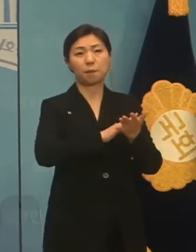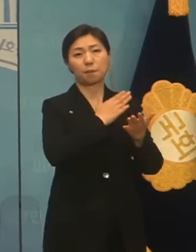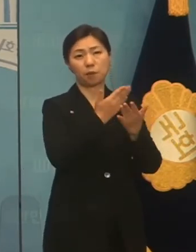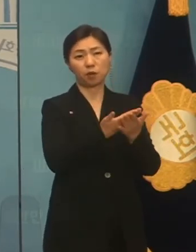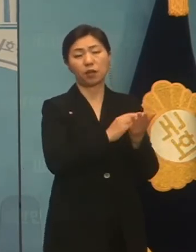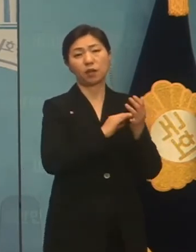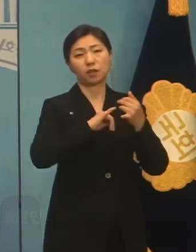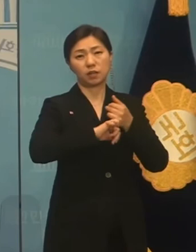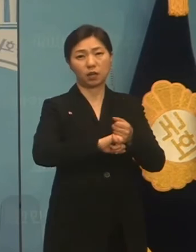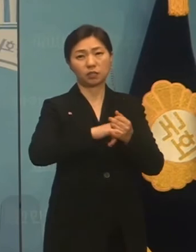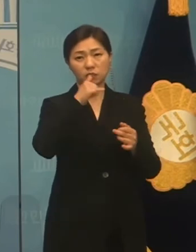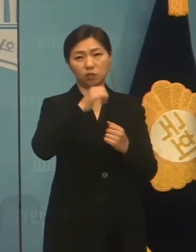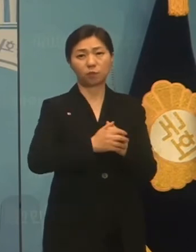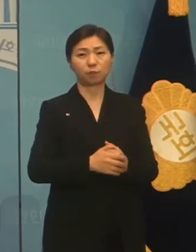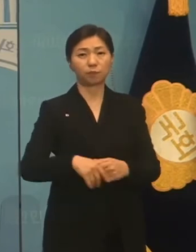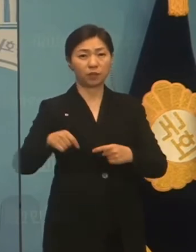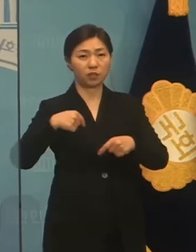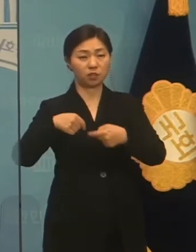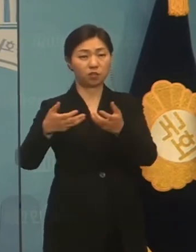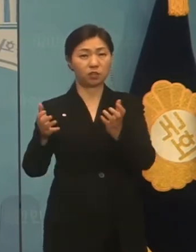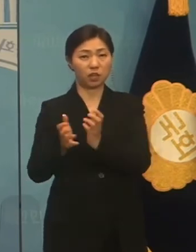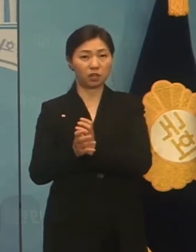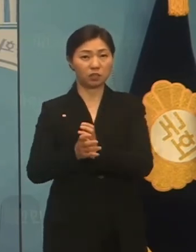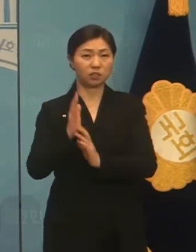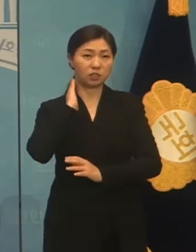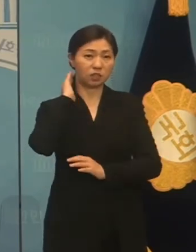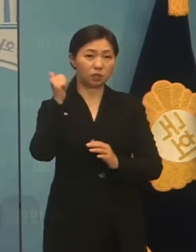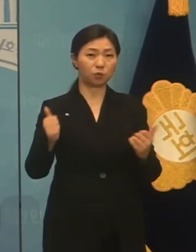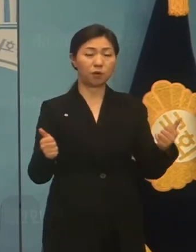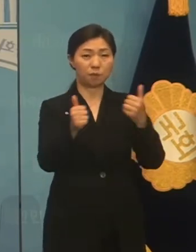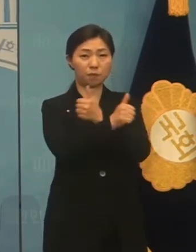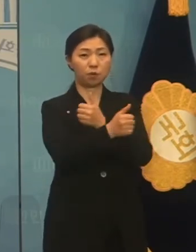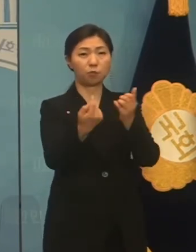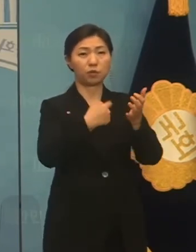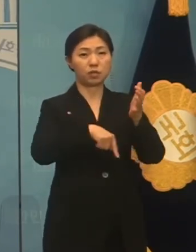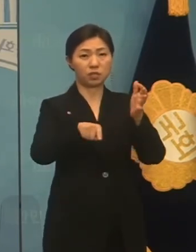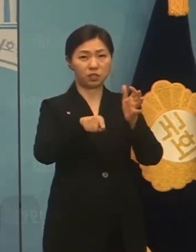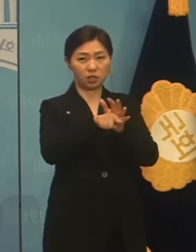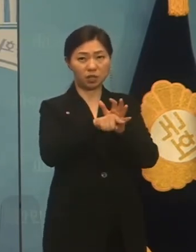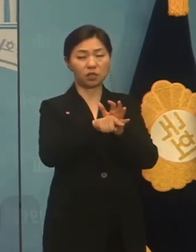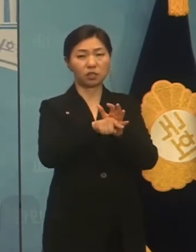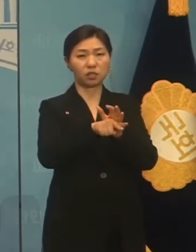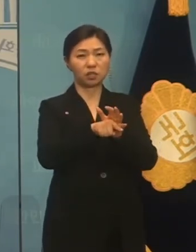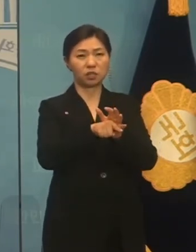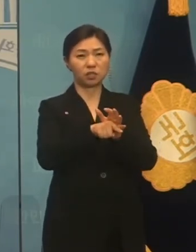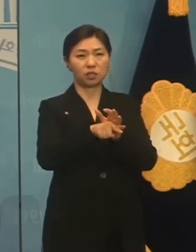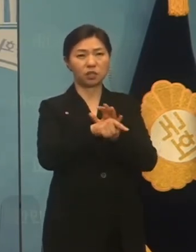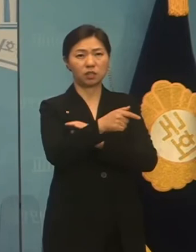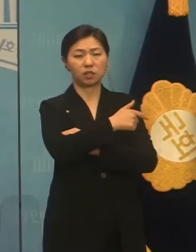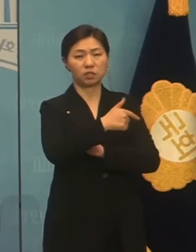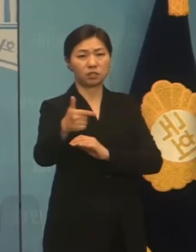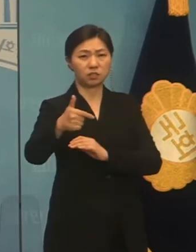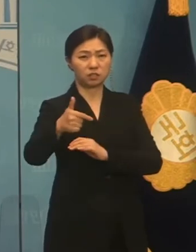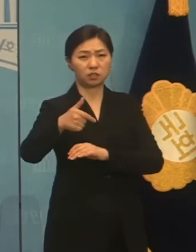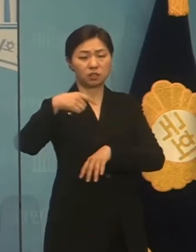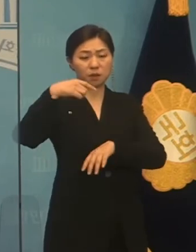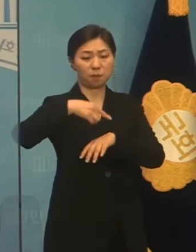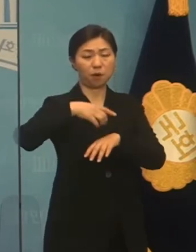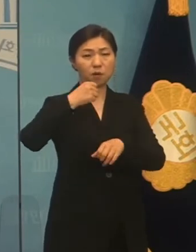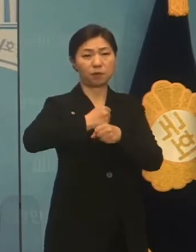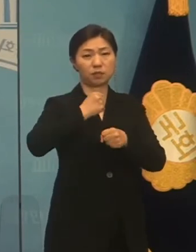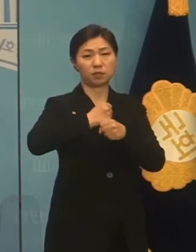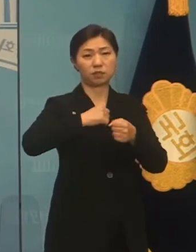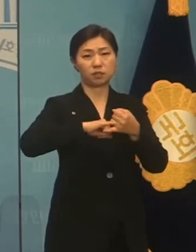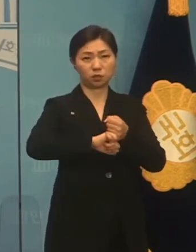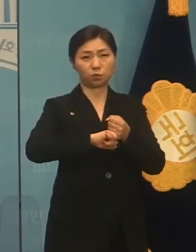당을 정권 교체를 위한 크고 튼튼한 그릇으로 만들겠습니다.